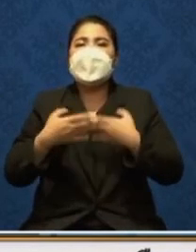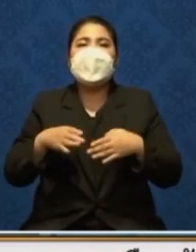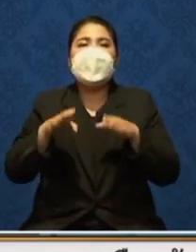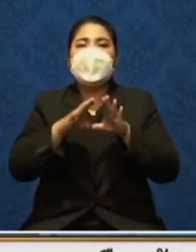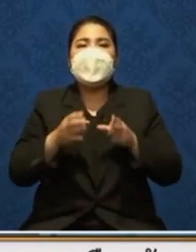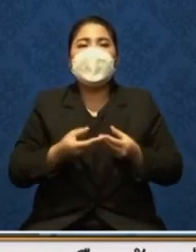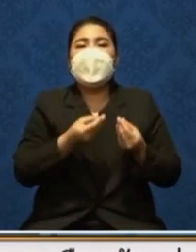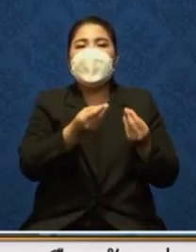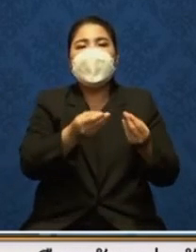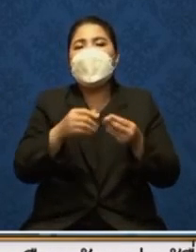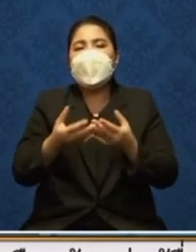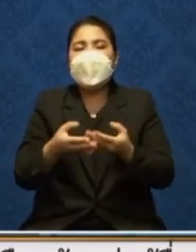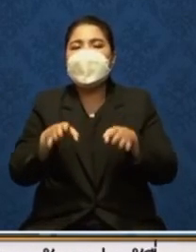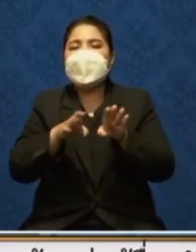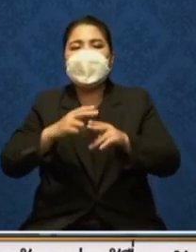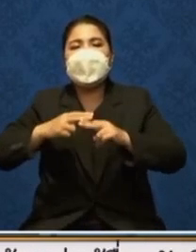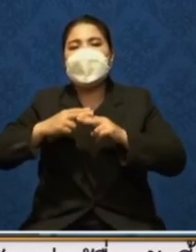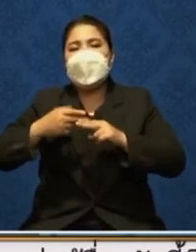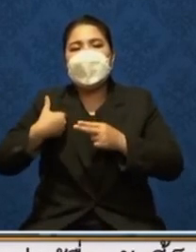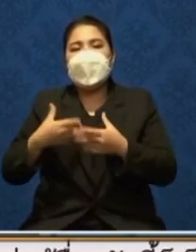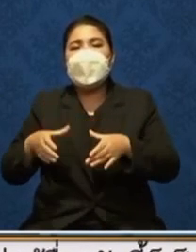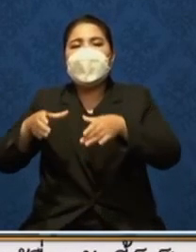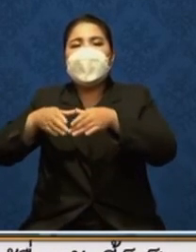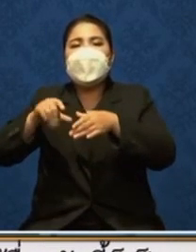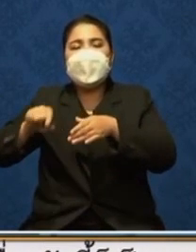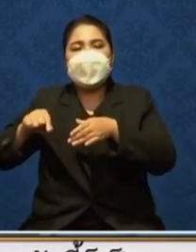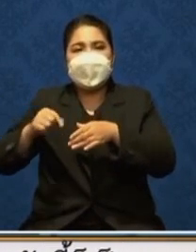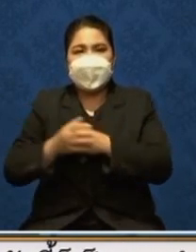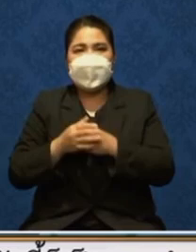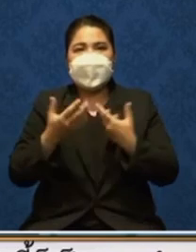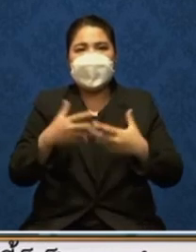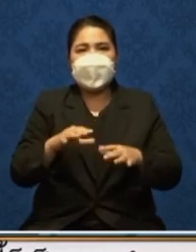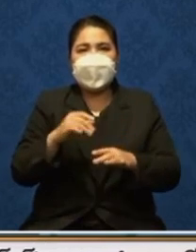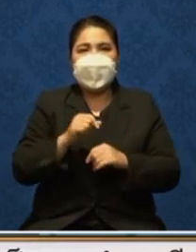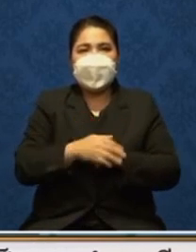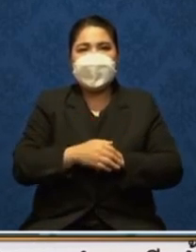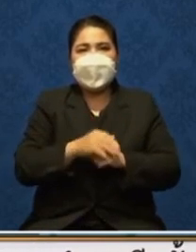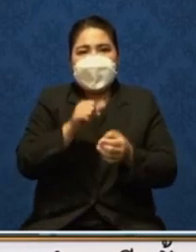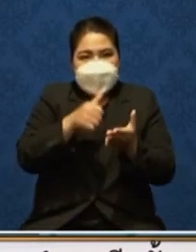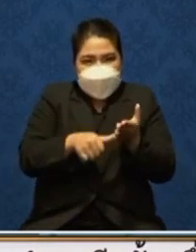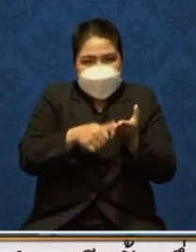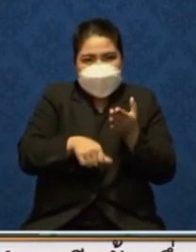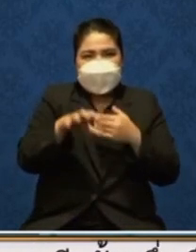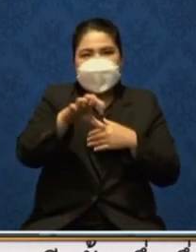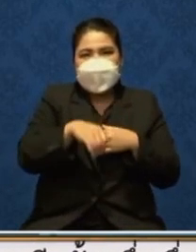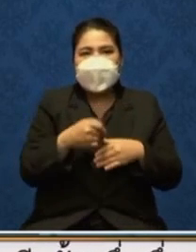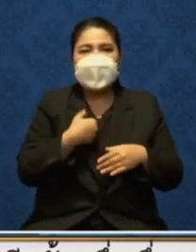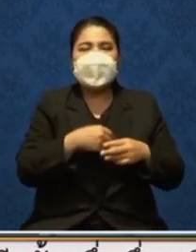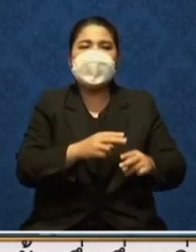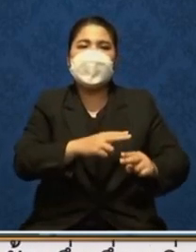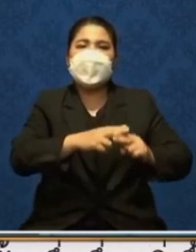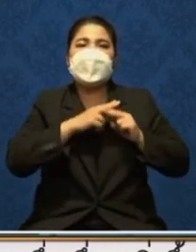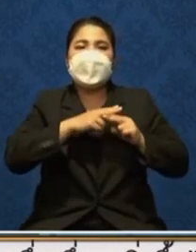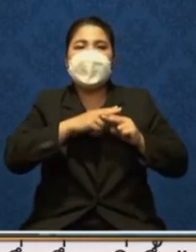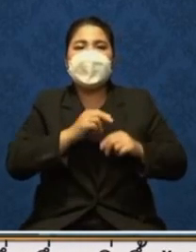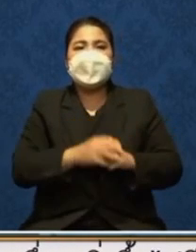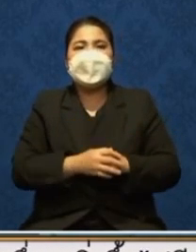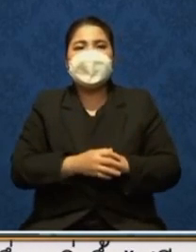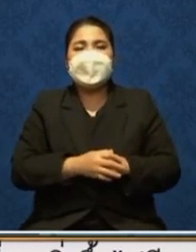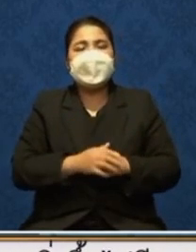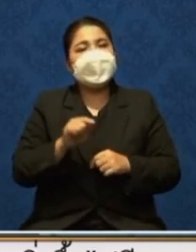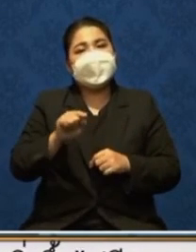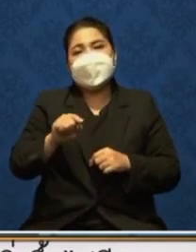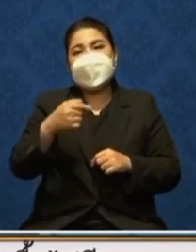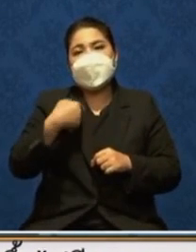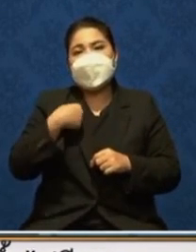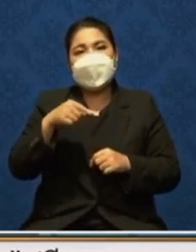ัตัเองให้กพวกพ้องสูบกินภาษีที่มาจากหยาดเงื่อของประชาชนเข้าไปเป็ความมงข้างของตัเองผมจิงไม่ส